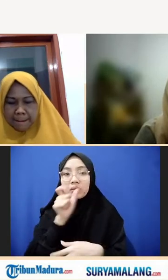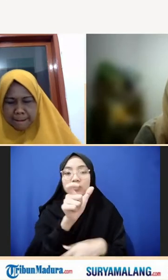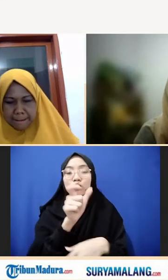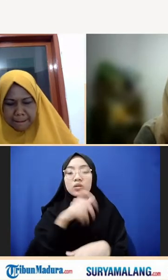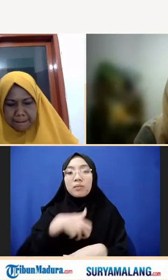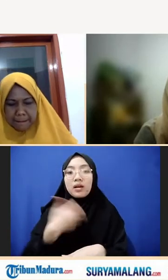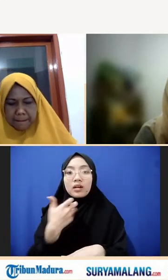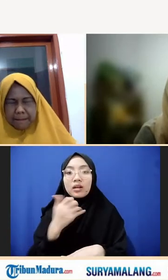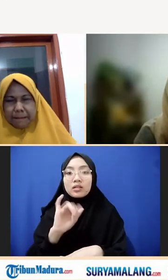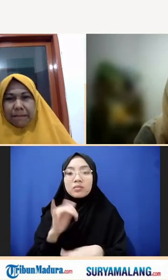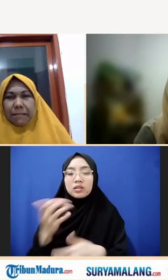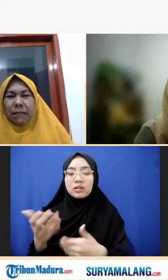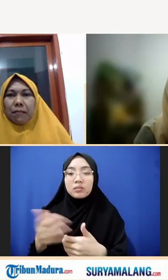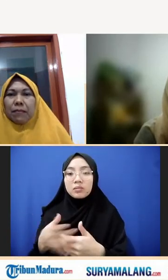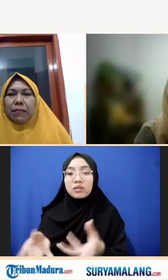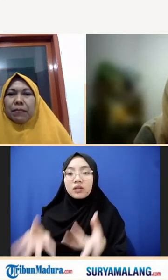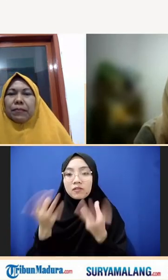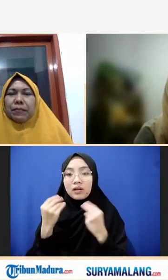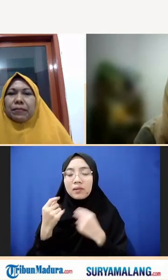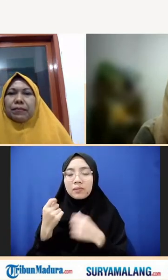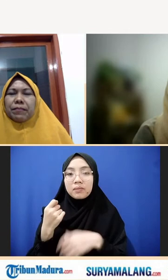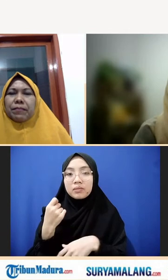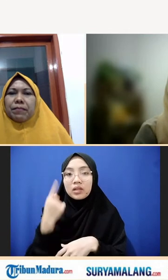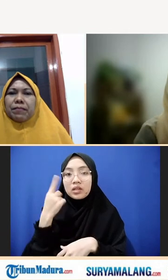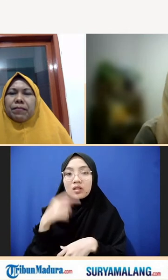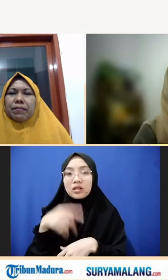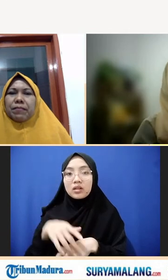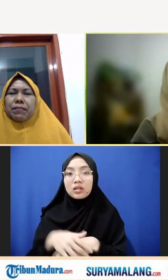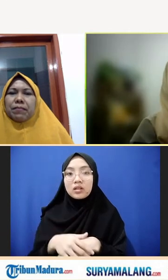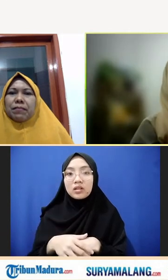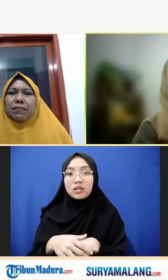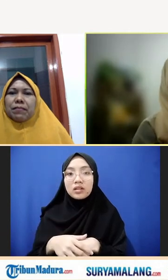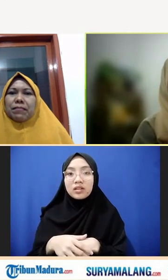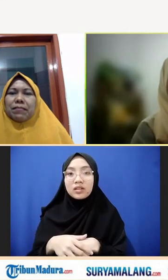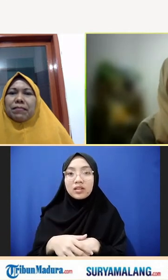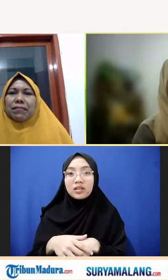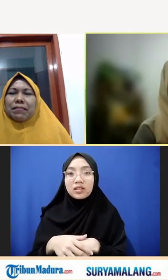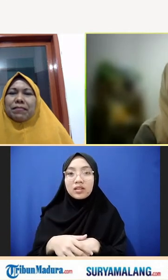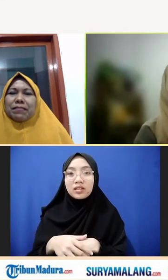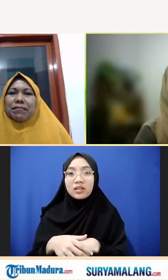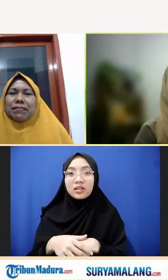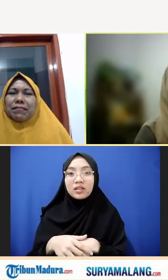Tahapannya seperti apa sampai ke sana? Mereka panjang.